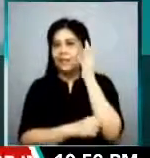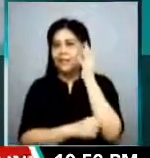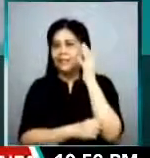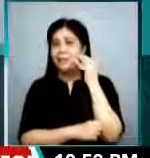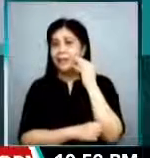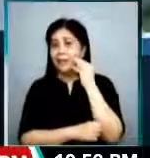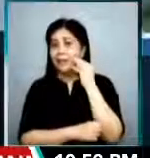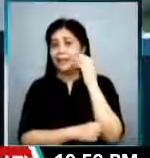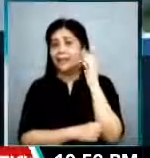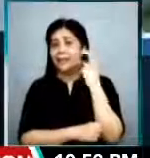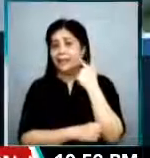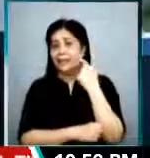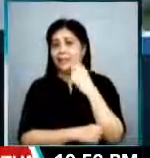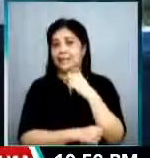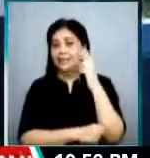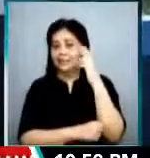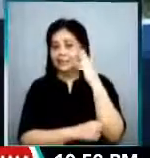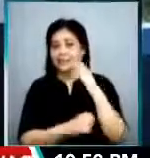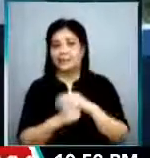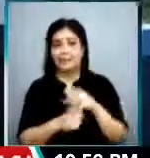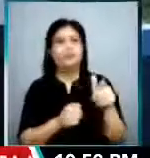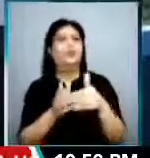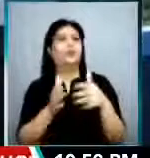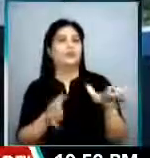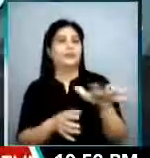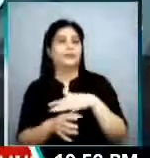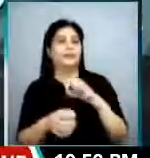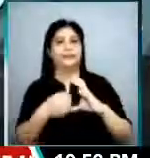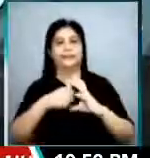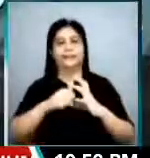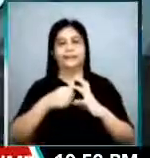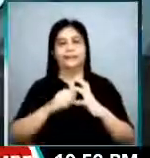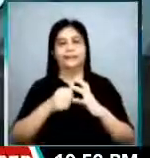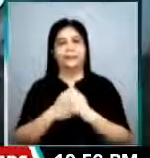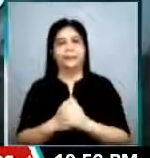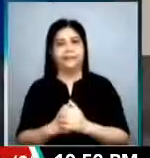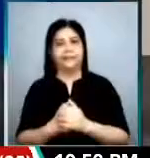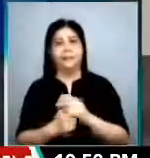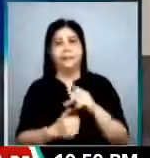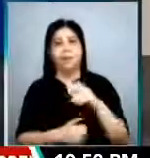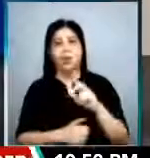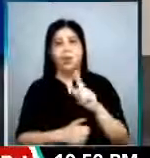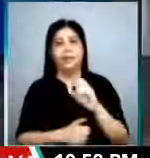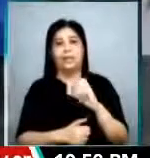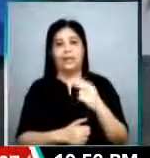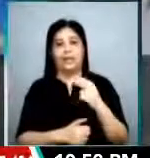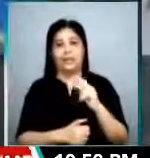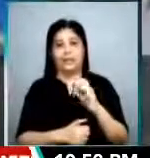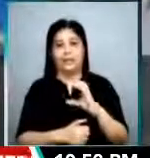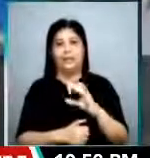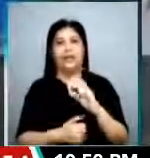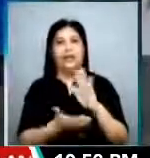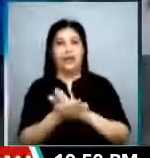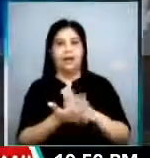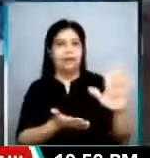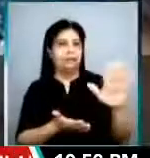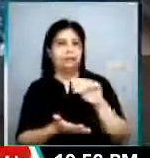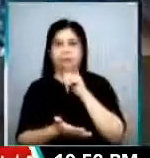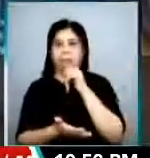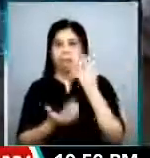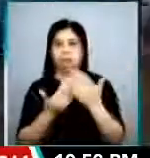at Renzi, mga estudyante ng Camarines Sur Polytechnic College. Hindi kasi ito basta gloves